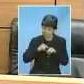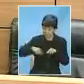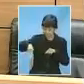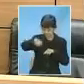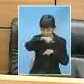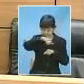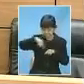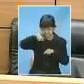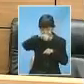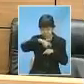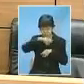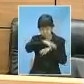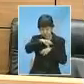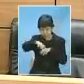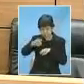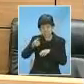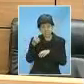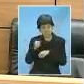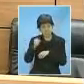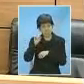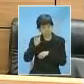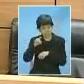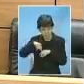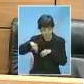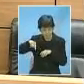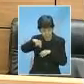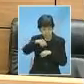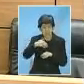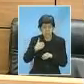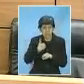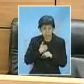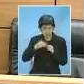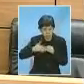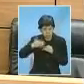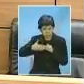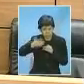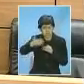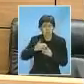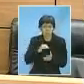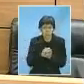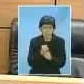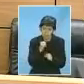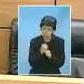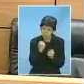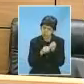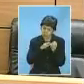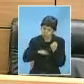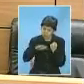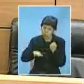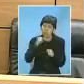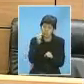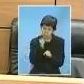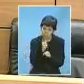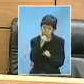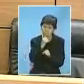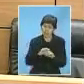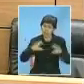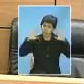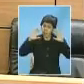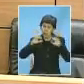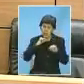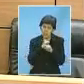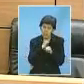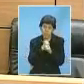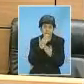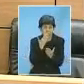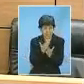ทั้ง 18สถานีใน 20กมนั้นหลายจุดนั้นเป็นจุดที่สามารถทำที่จอดรถได้ครับแต่เมื่อรัฐบาลไป